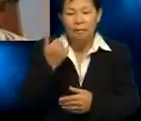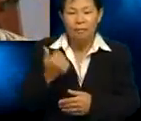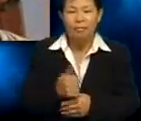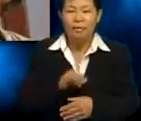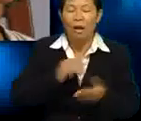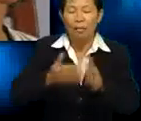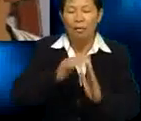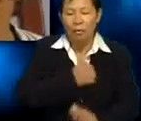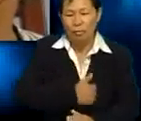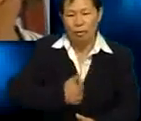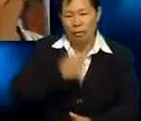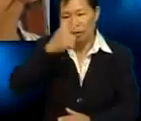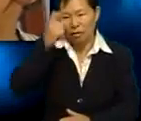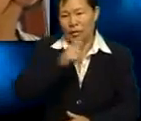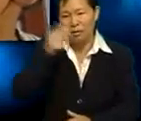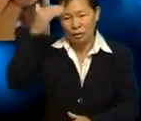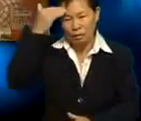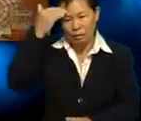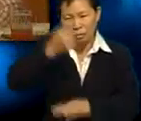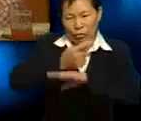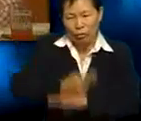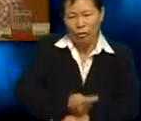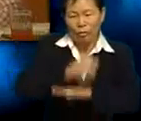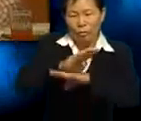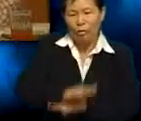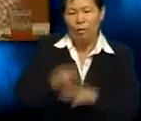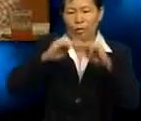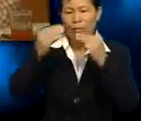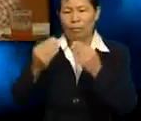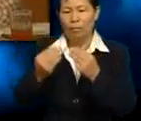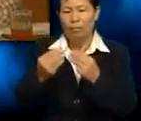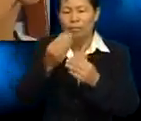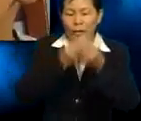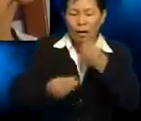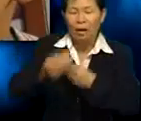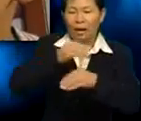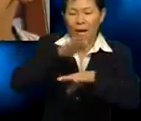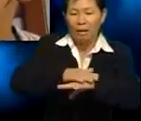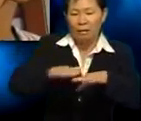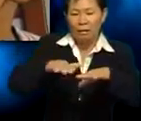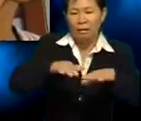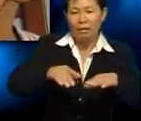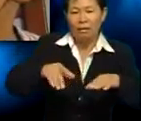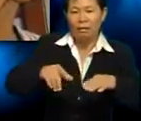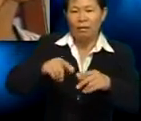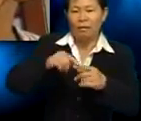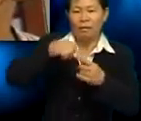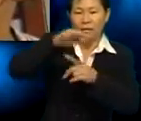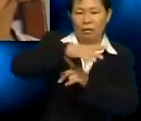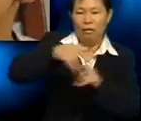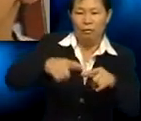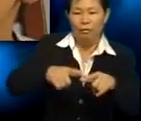Saya minta maaf ya kerana tidak tahu tentang tradisi dan budaya makan atas daun pisang. Sebab saya dan keluarga saya baru pulang ke